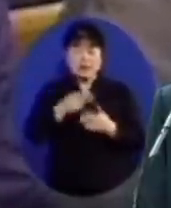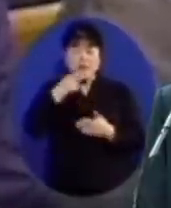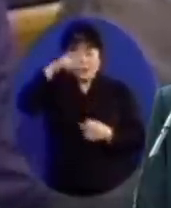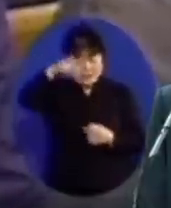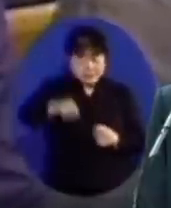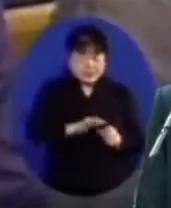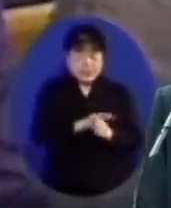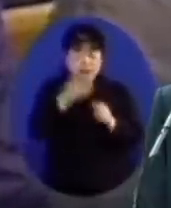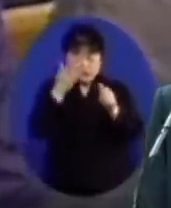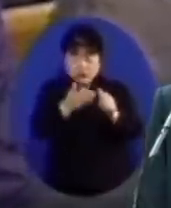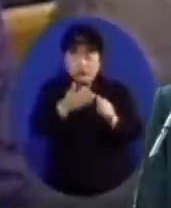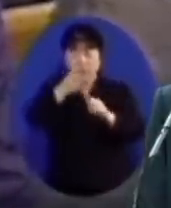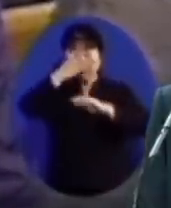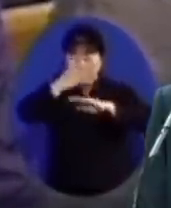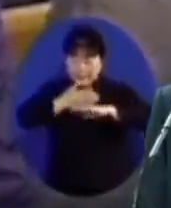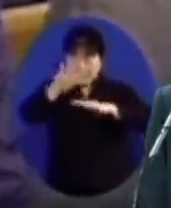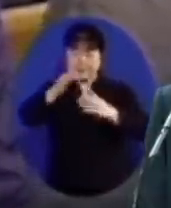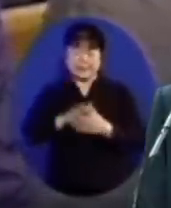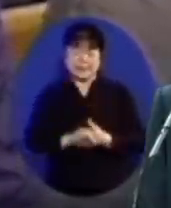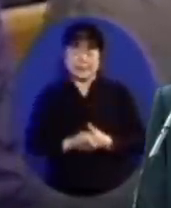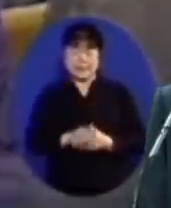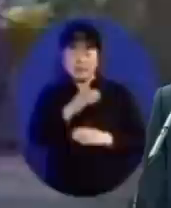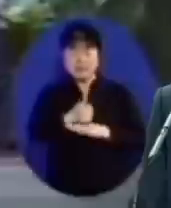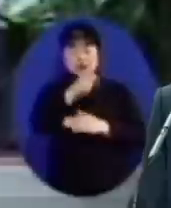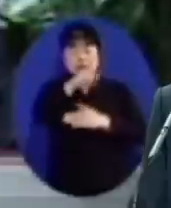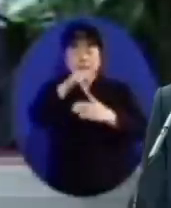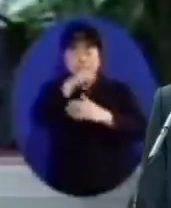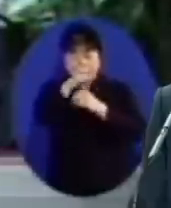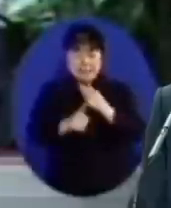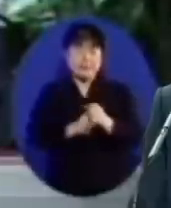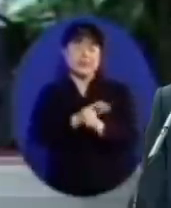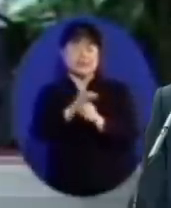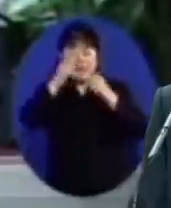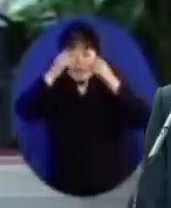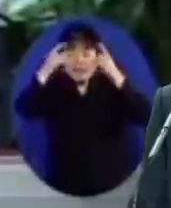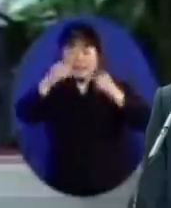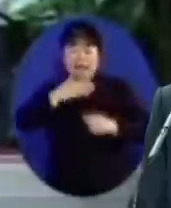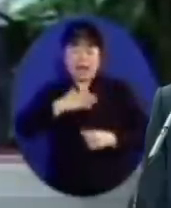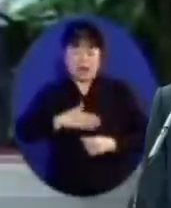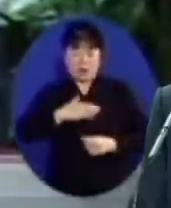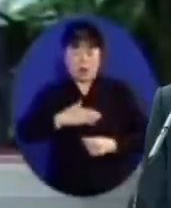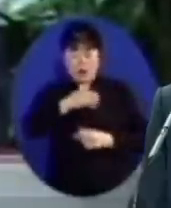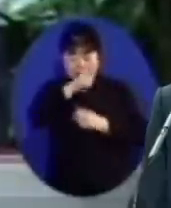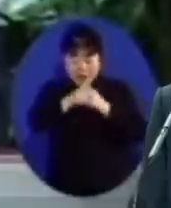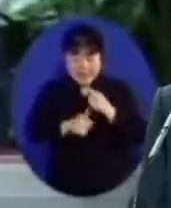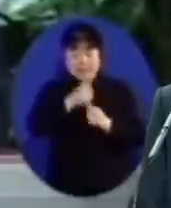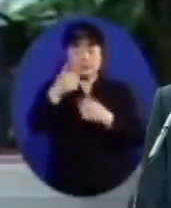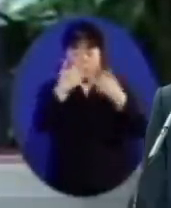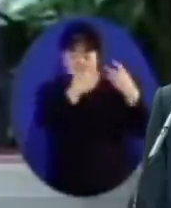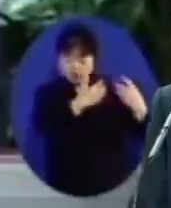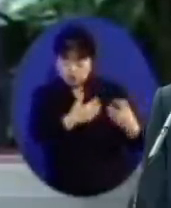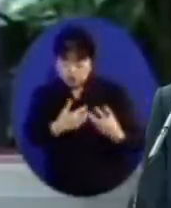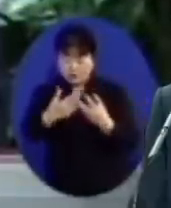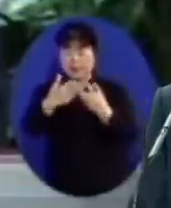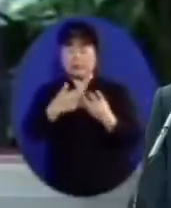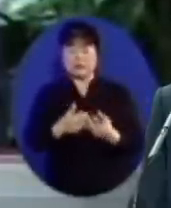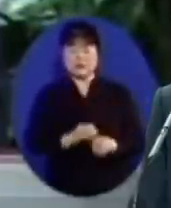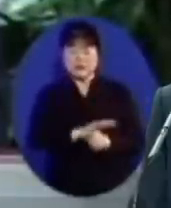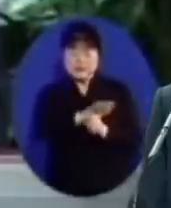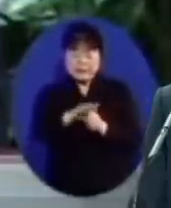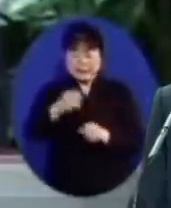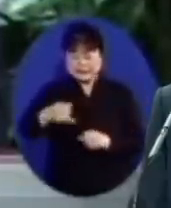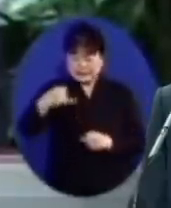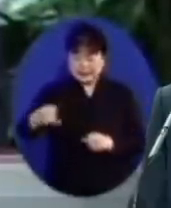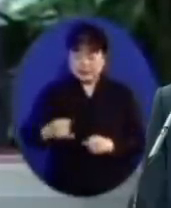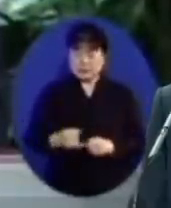사랑으로 사랑해 주심을 감사합니다. 그리스도 안에서의 하나님의 사랑을 깨달아 알고 하나님으로 충만하여 우리도 사랑의